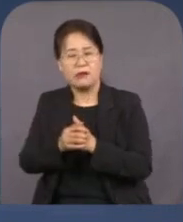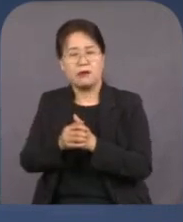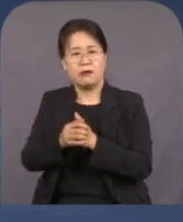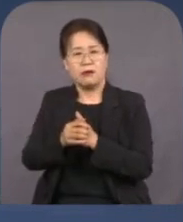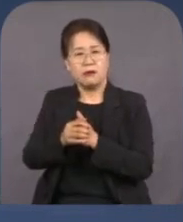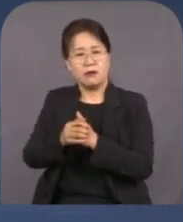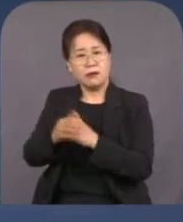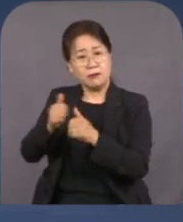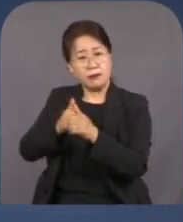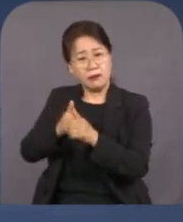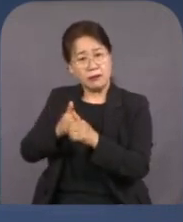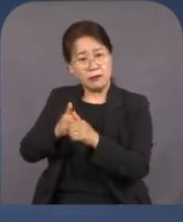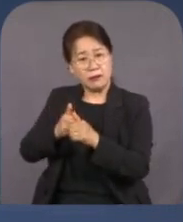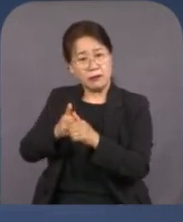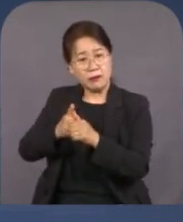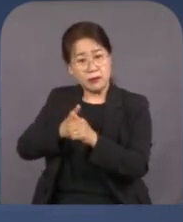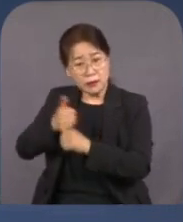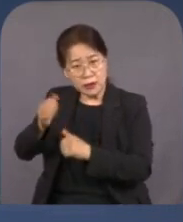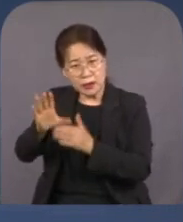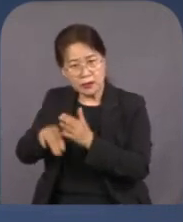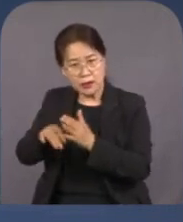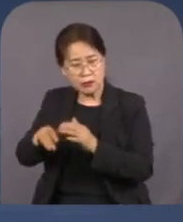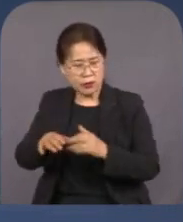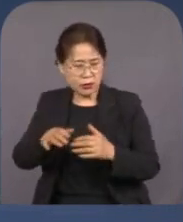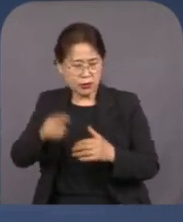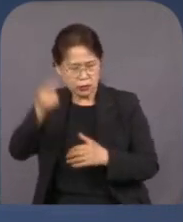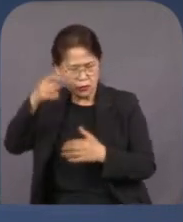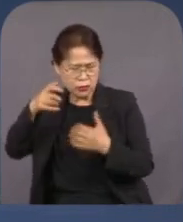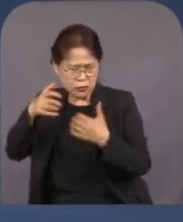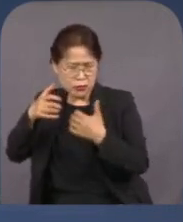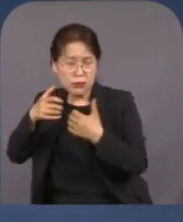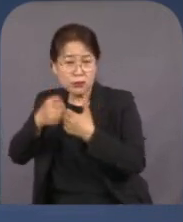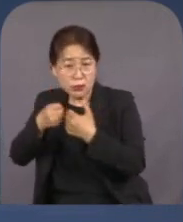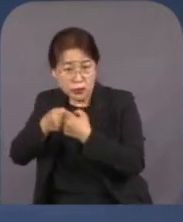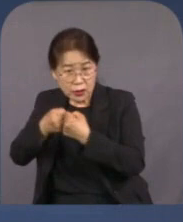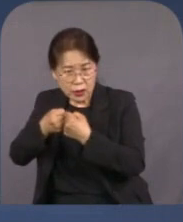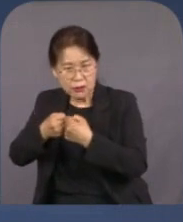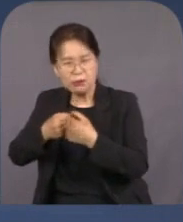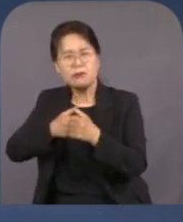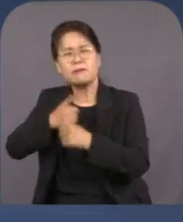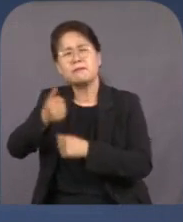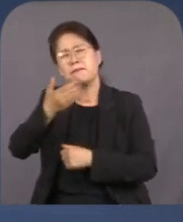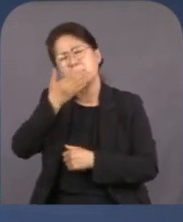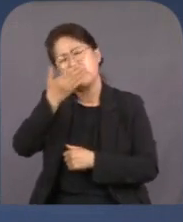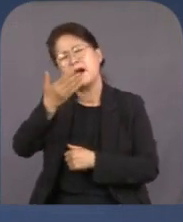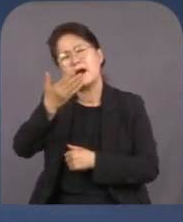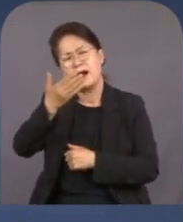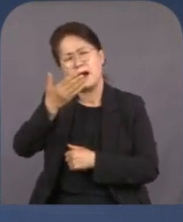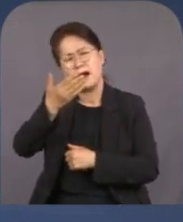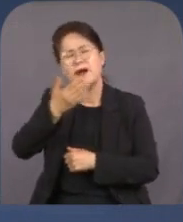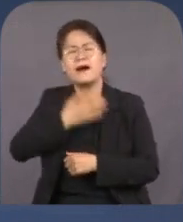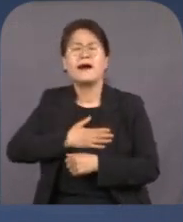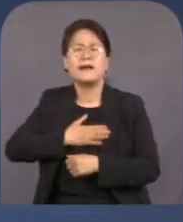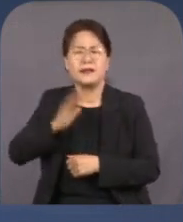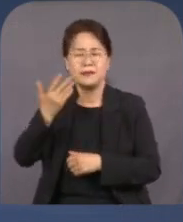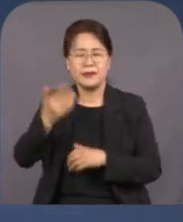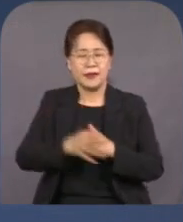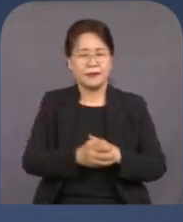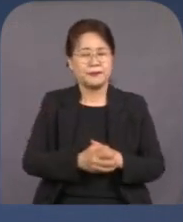현장에서 승리할 때에 우리는 영적 전쟁의 현장에서 승리할 수가 있다는 사실이지요